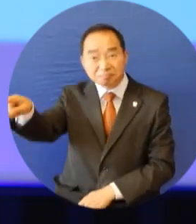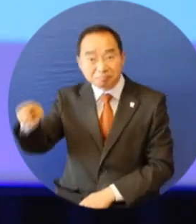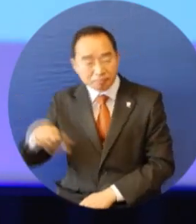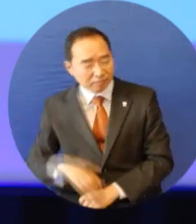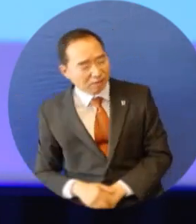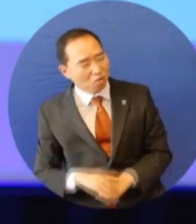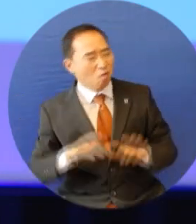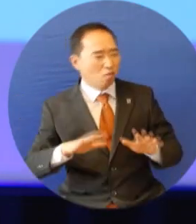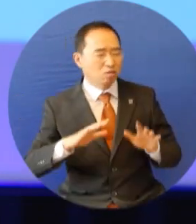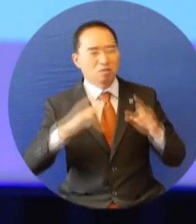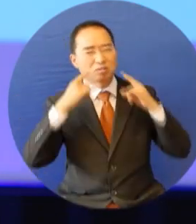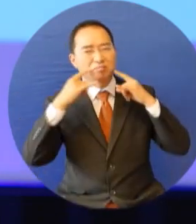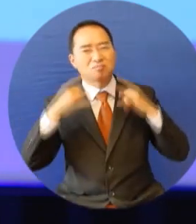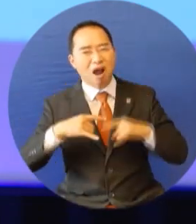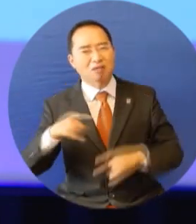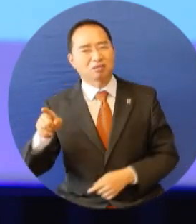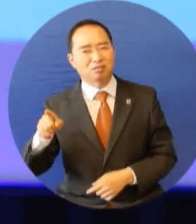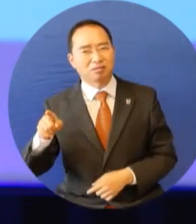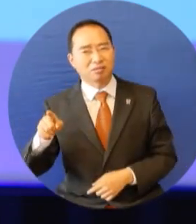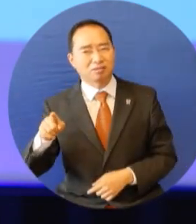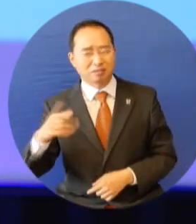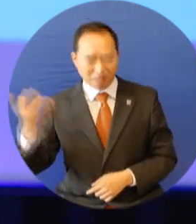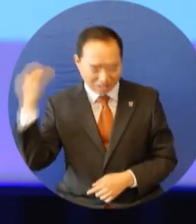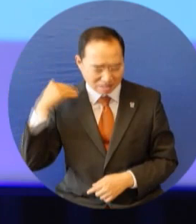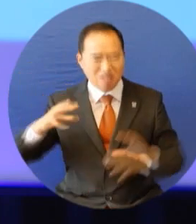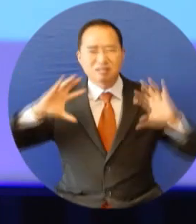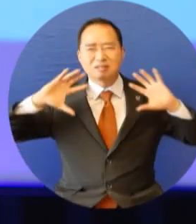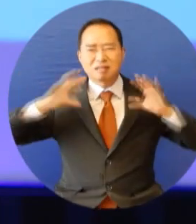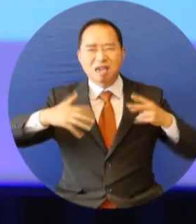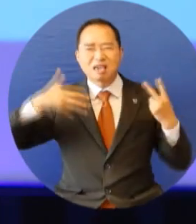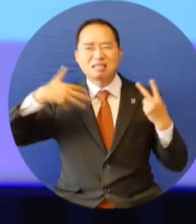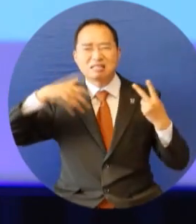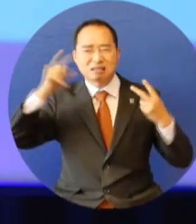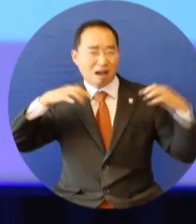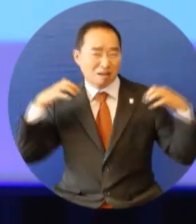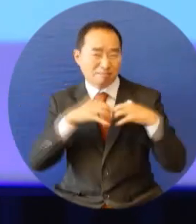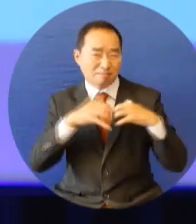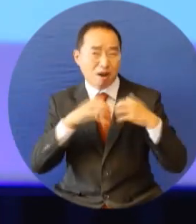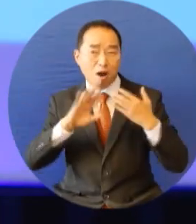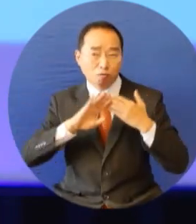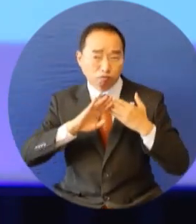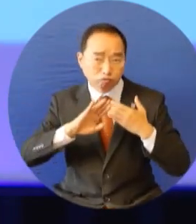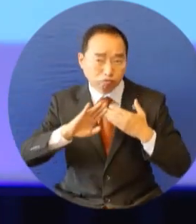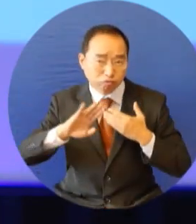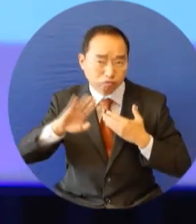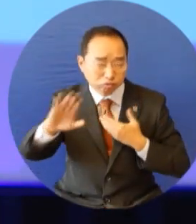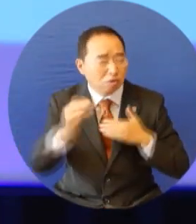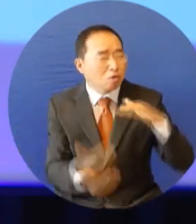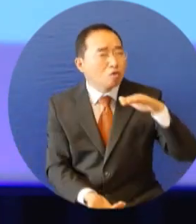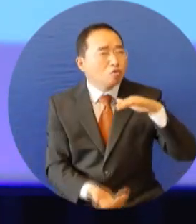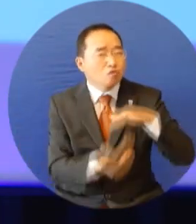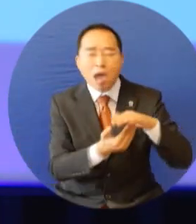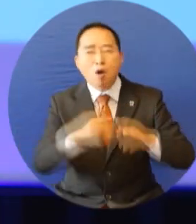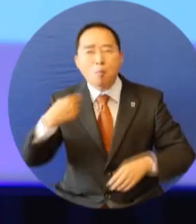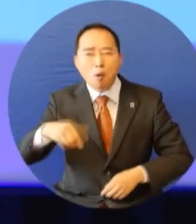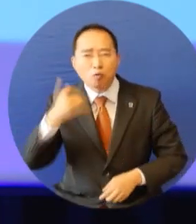갔거든요. 갔더니 오늘 프랑스가 2차 대전이